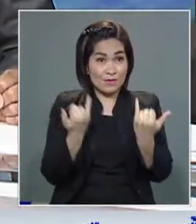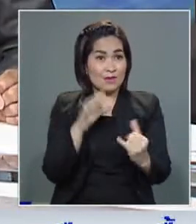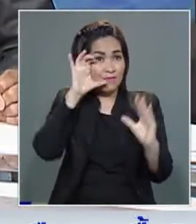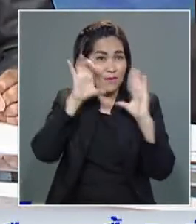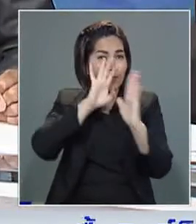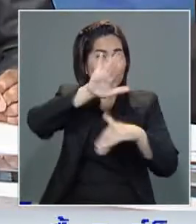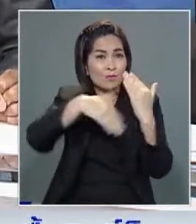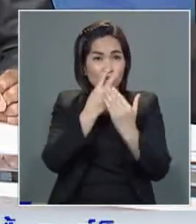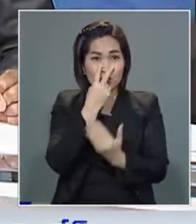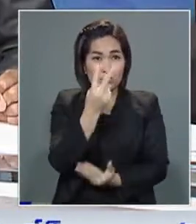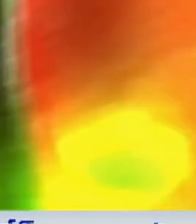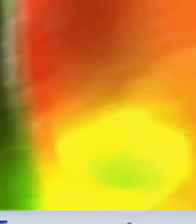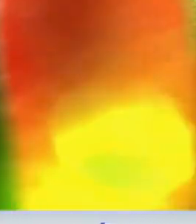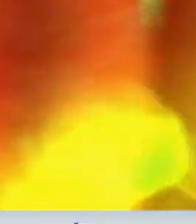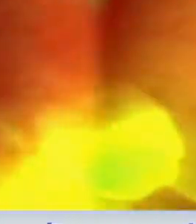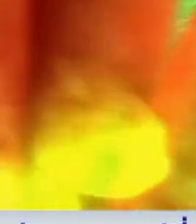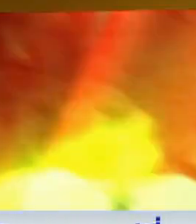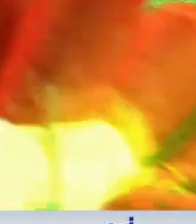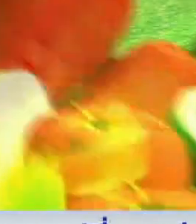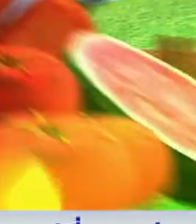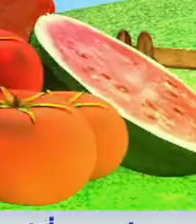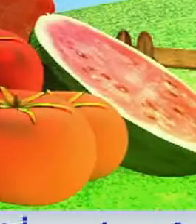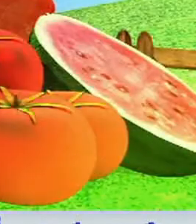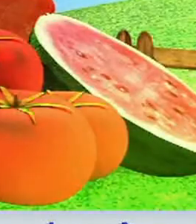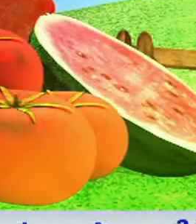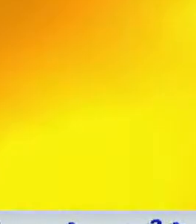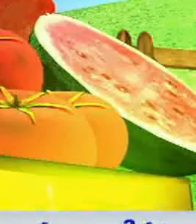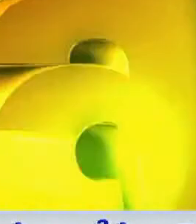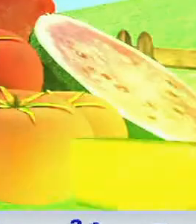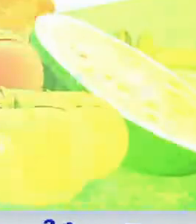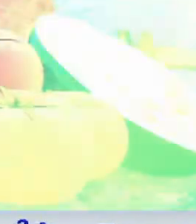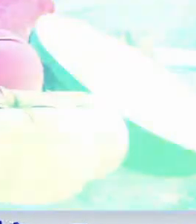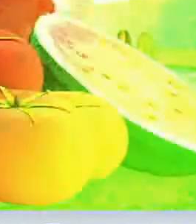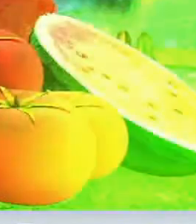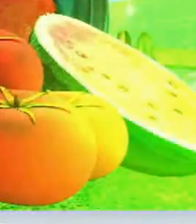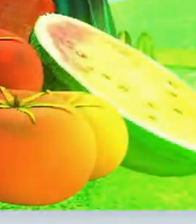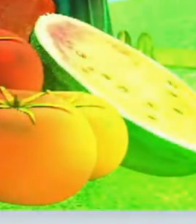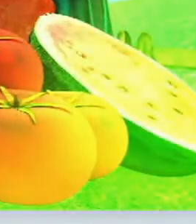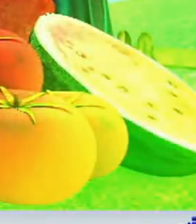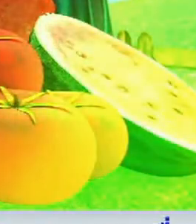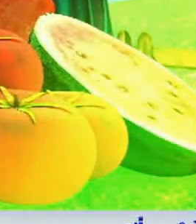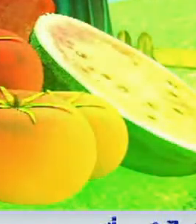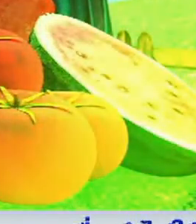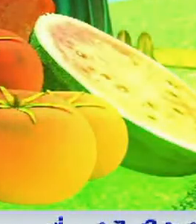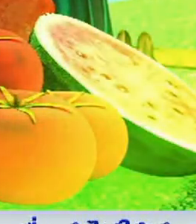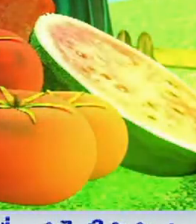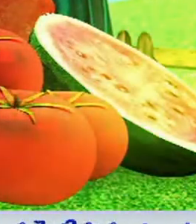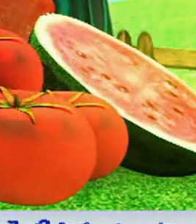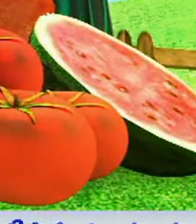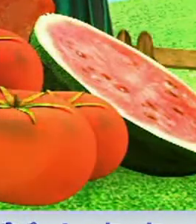กันนะคะไปติดตามกันค่ะ เพียงผู้รู้คุณค่าประชาชนไทยคือหน้าที่คือหัวใจ